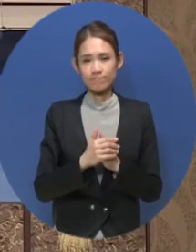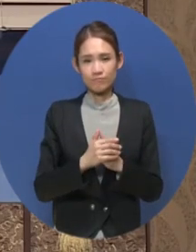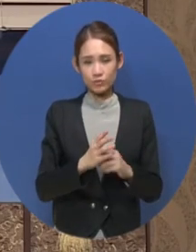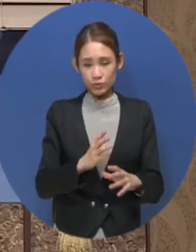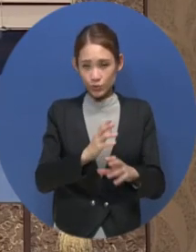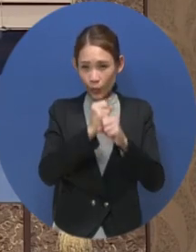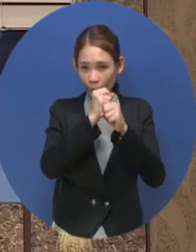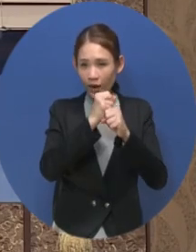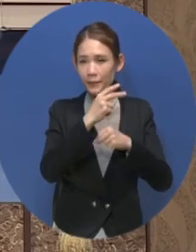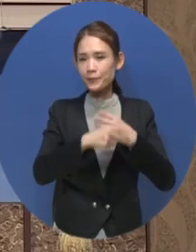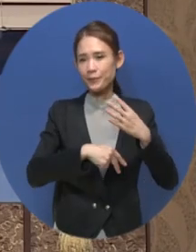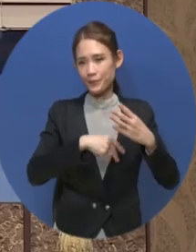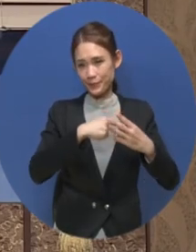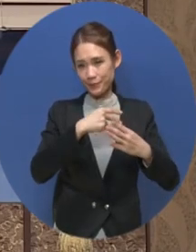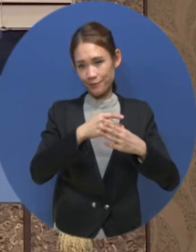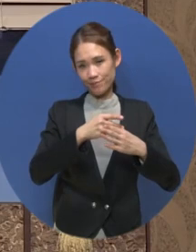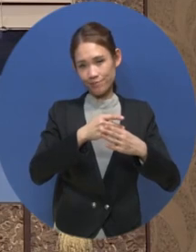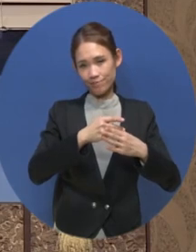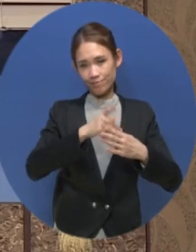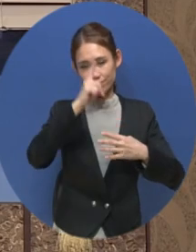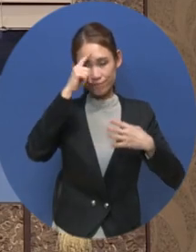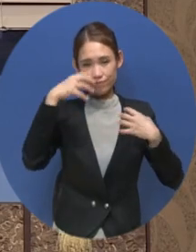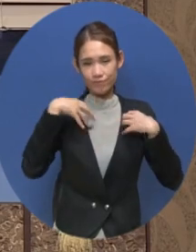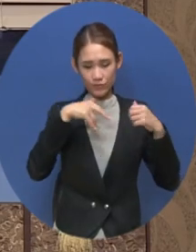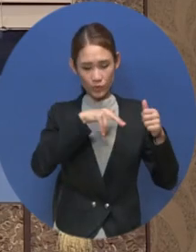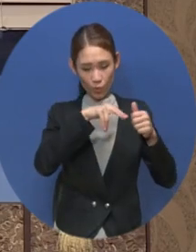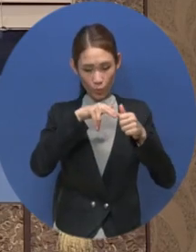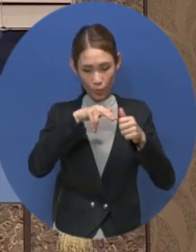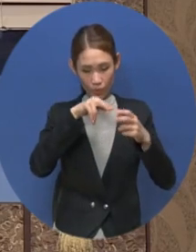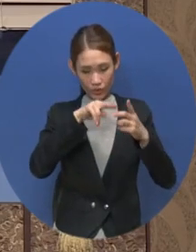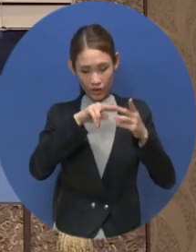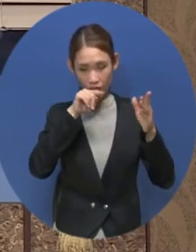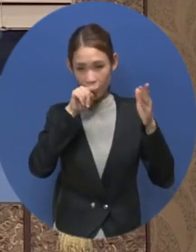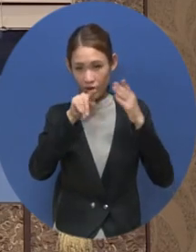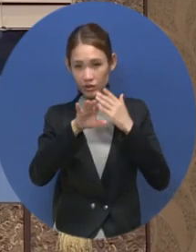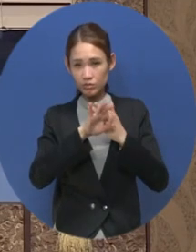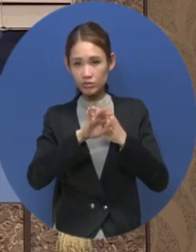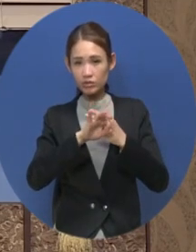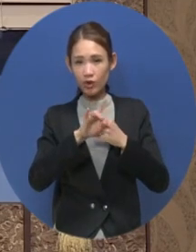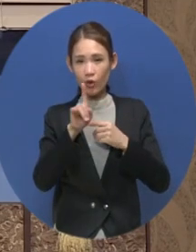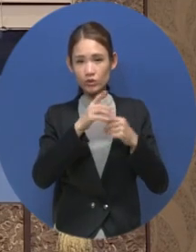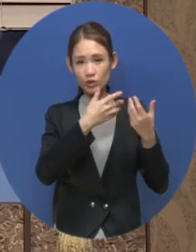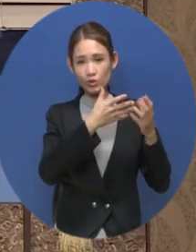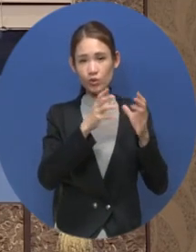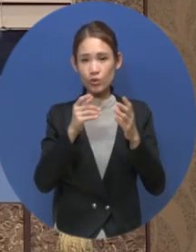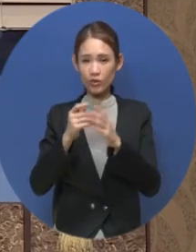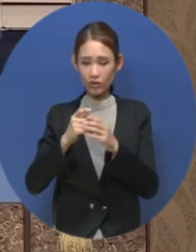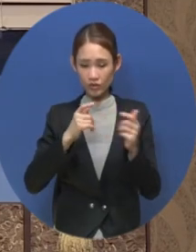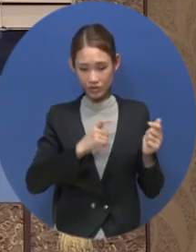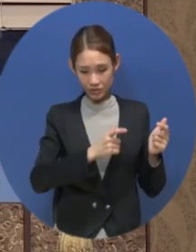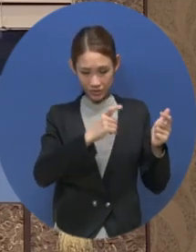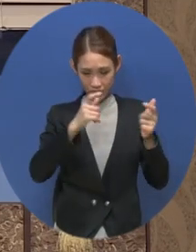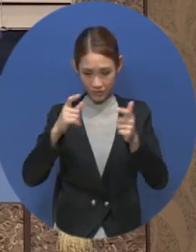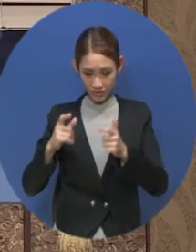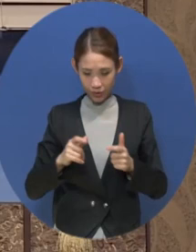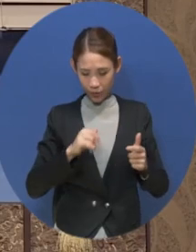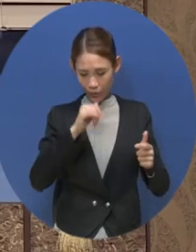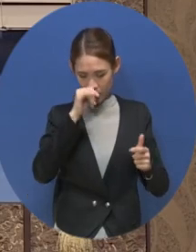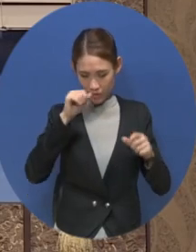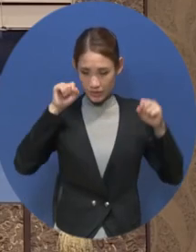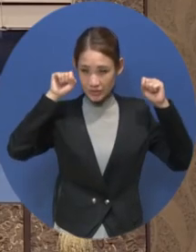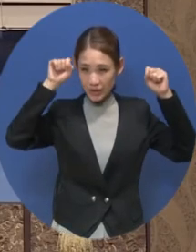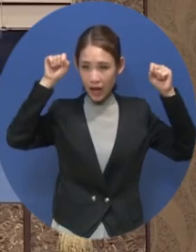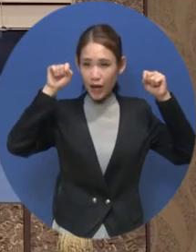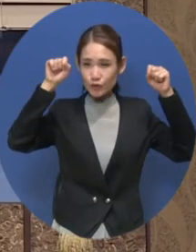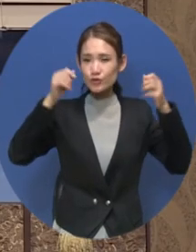시스템을 만들려고 합니다. 그래서 정보센터에 들어가면 어떤 동호회가 어느 지역에 있고 아. 어떤 체육시설이 있고 아. 이런 걸 이제